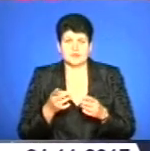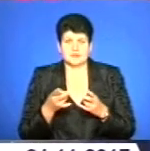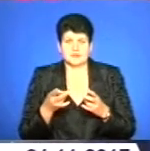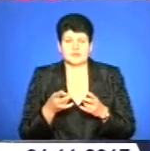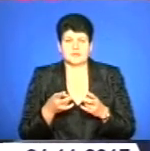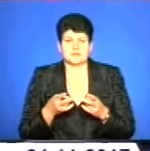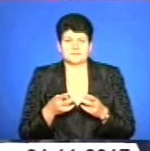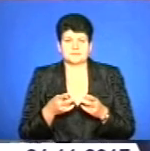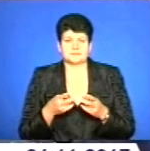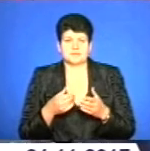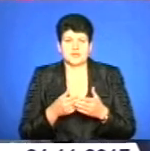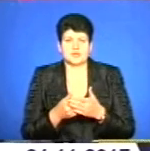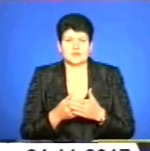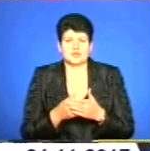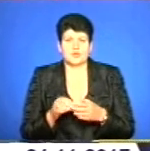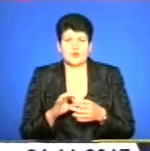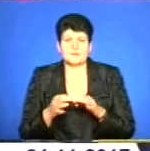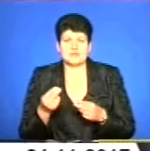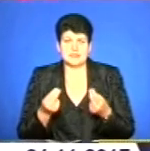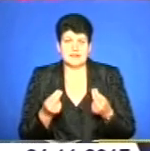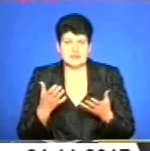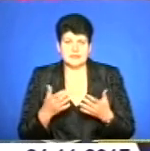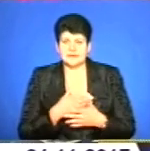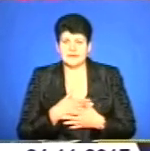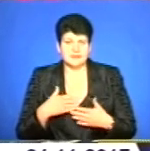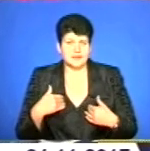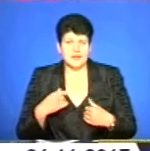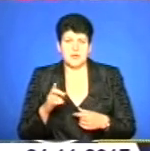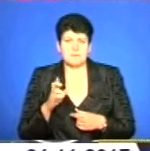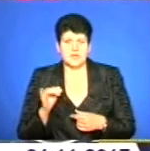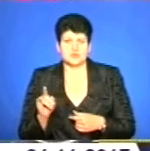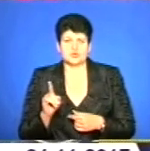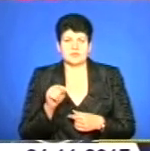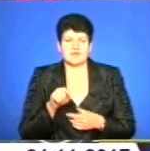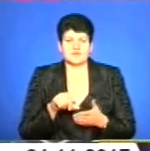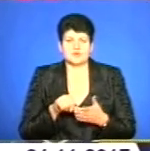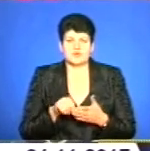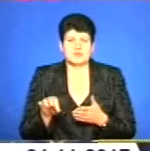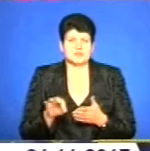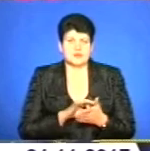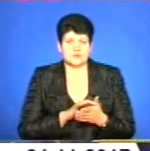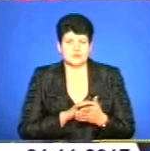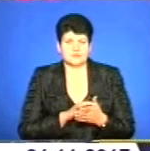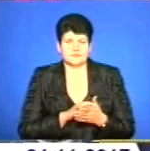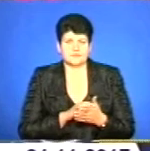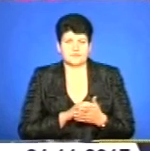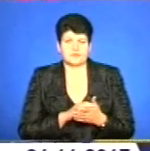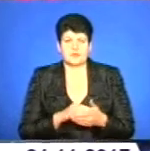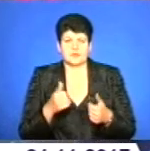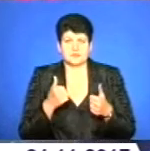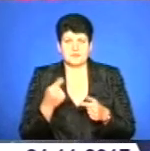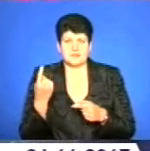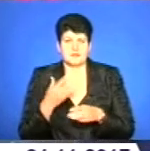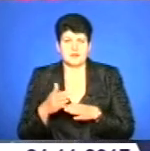играм. Не рассчитываем и, скажем так, не хотели бы, чтобы она выступала сразу же здорово на первых